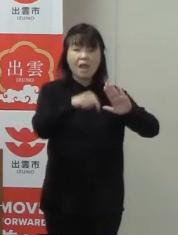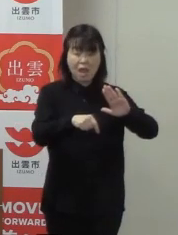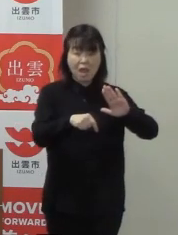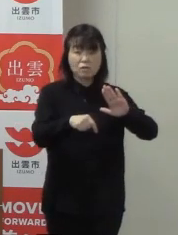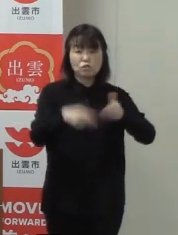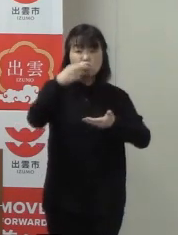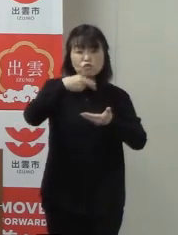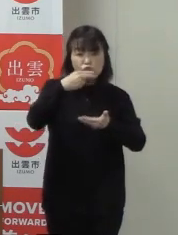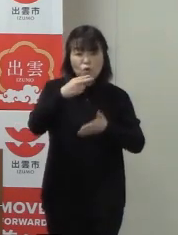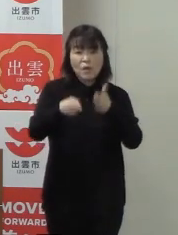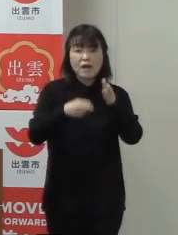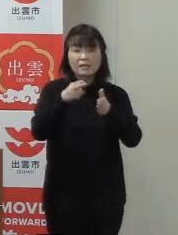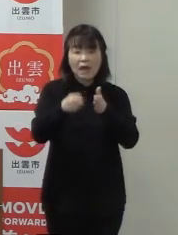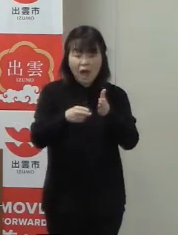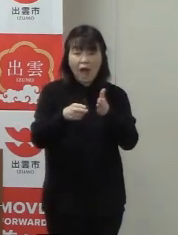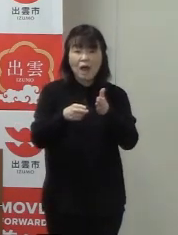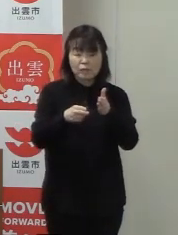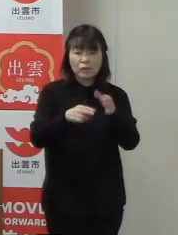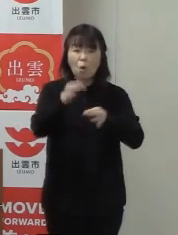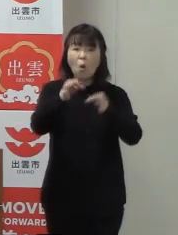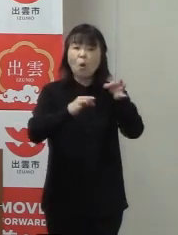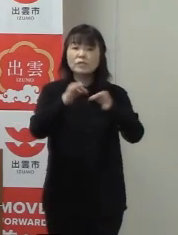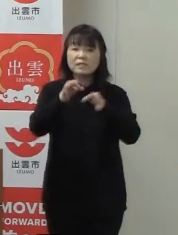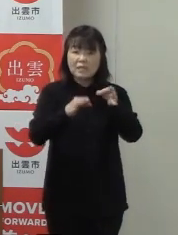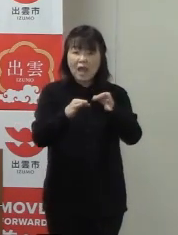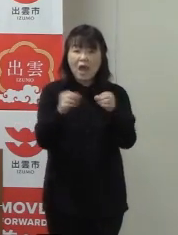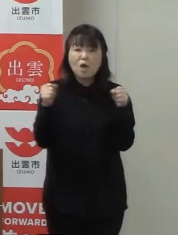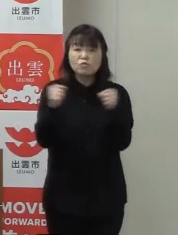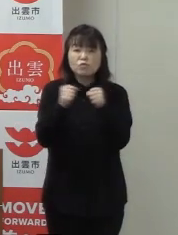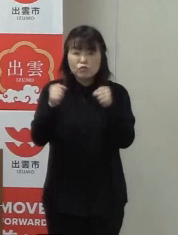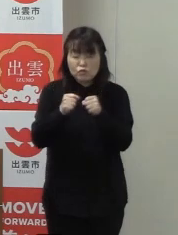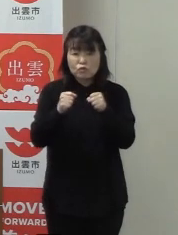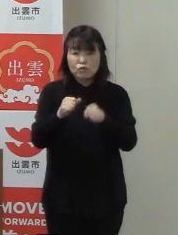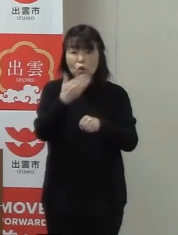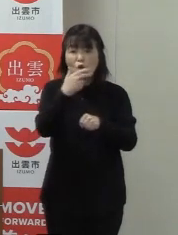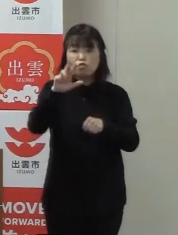店舗ということになっていまして、このチラシのですね、